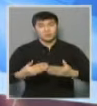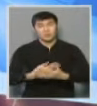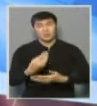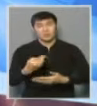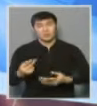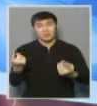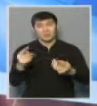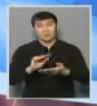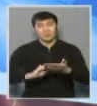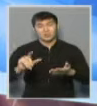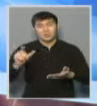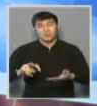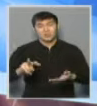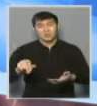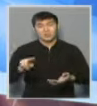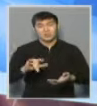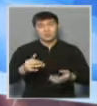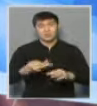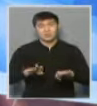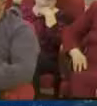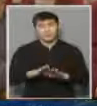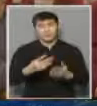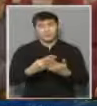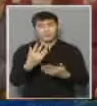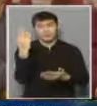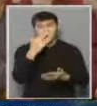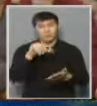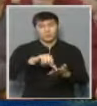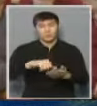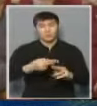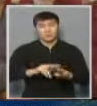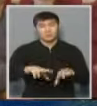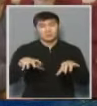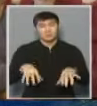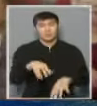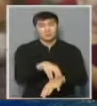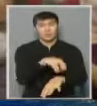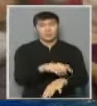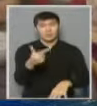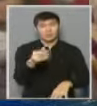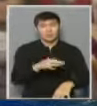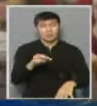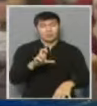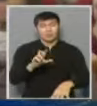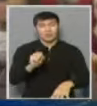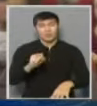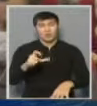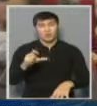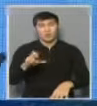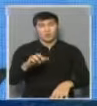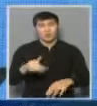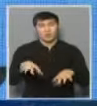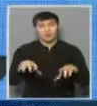известного журналиста леонида парфенова презентации фильма приняли участие заместитель акима атырауской области бахытгуль каменного